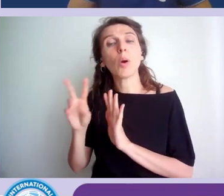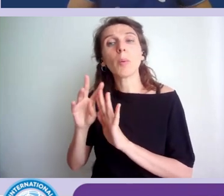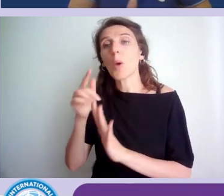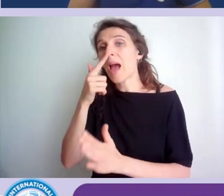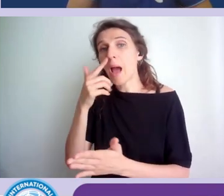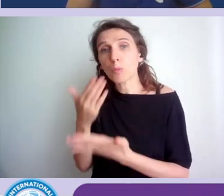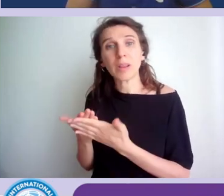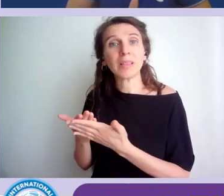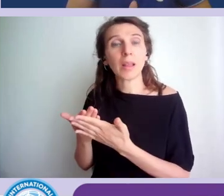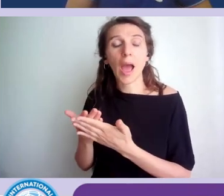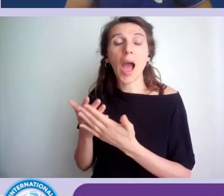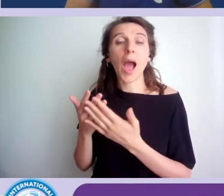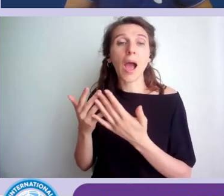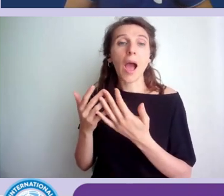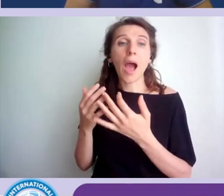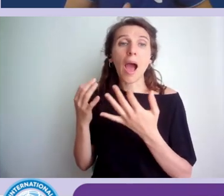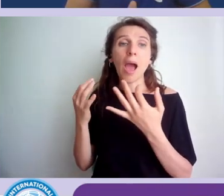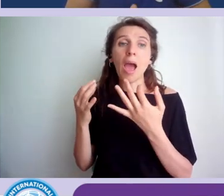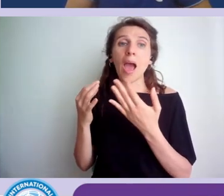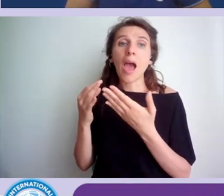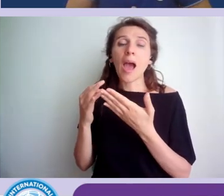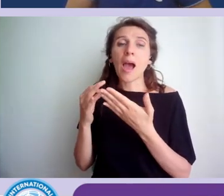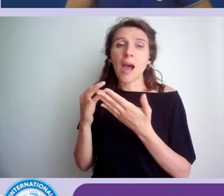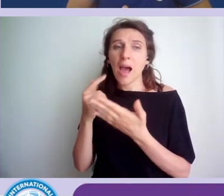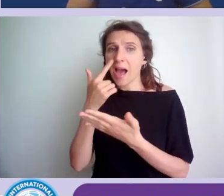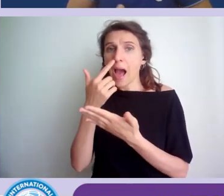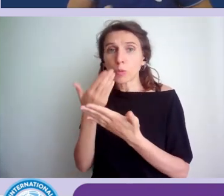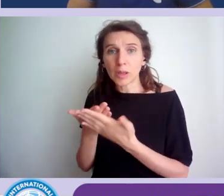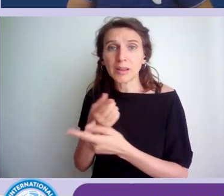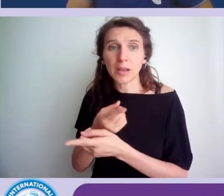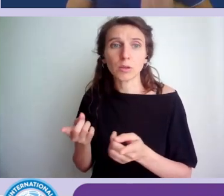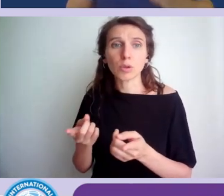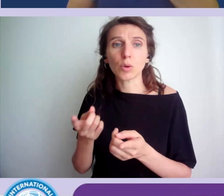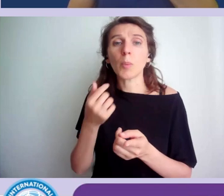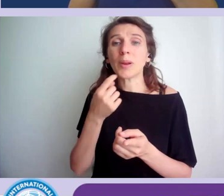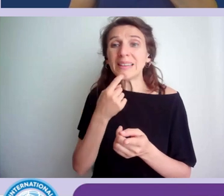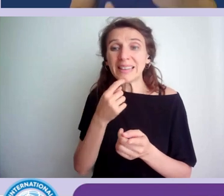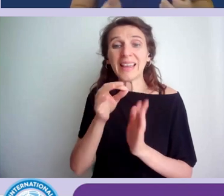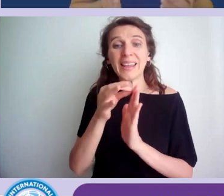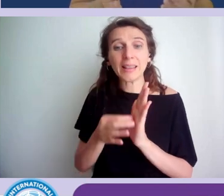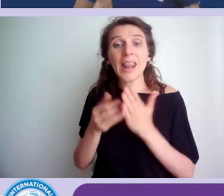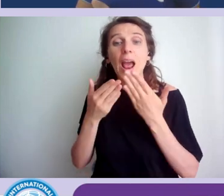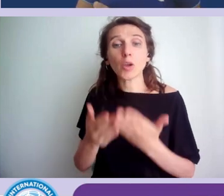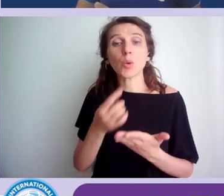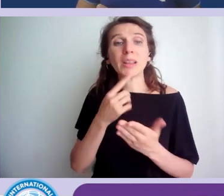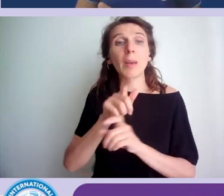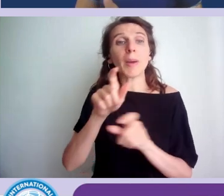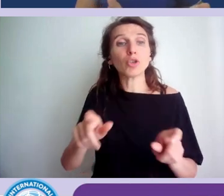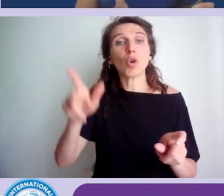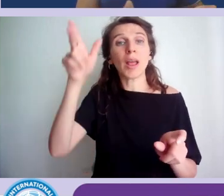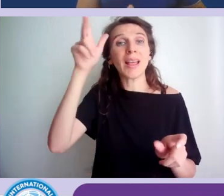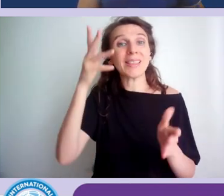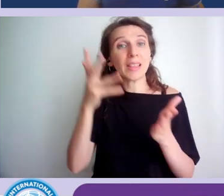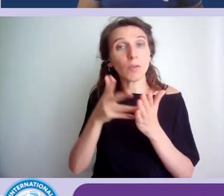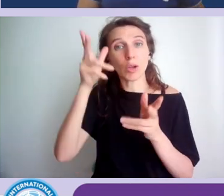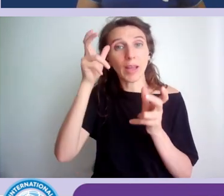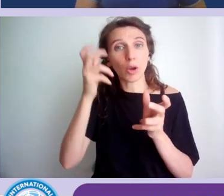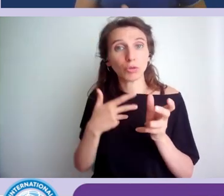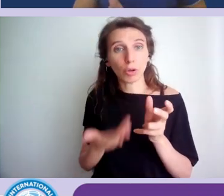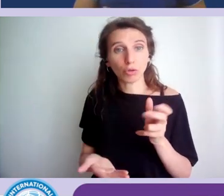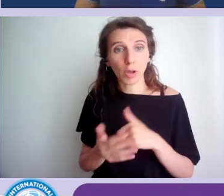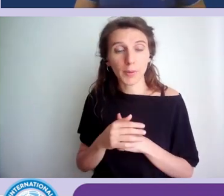sono nuovi criteri che aiutano Chi ha difficoltà cognitive Però il problema qual è che tendenzialmente